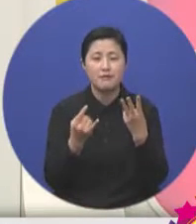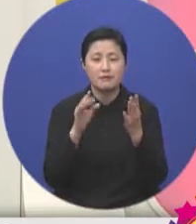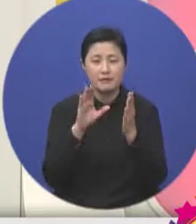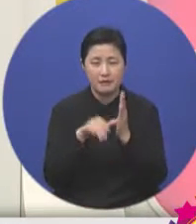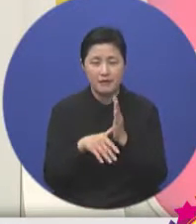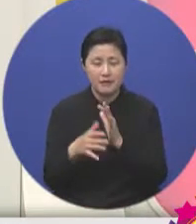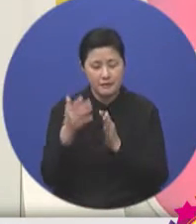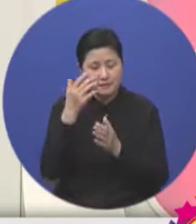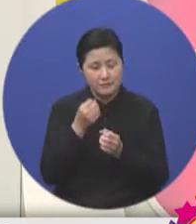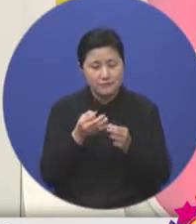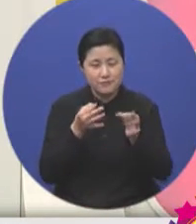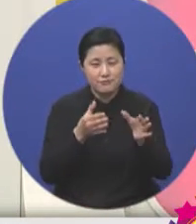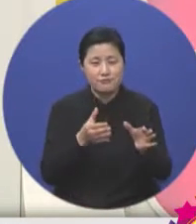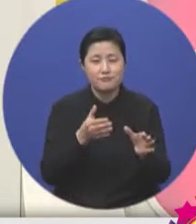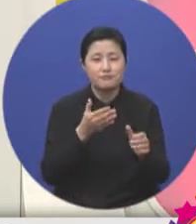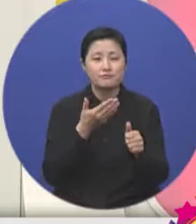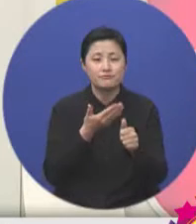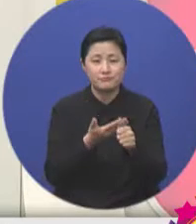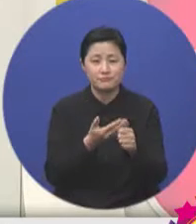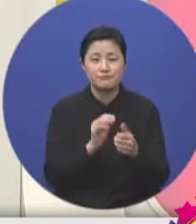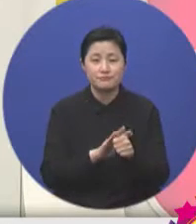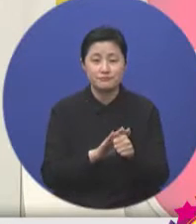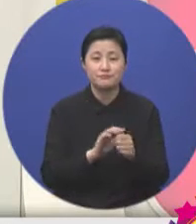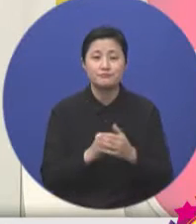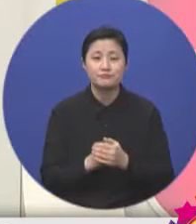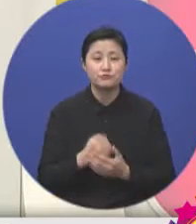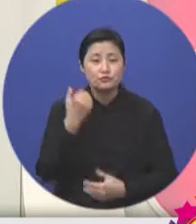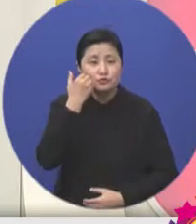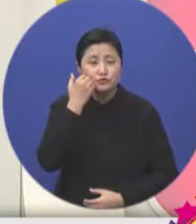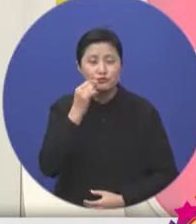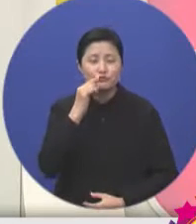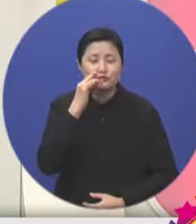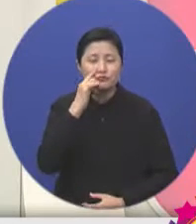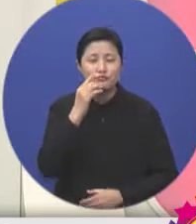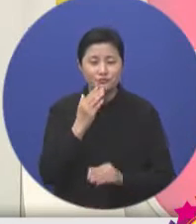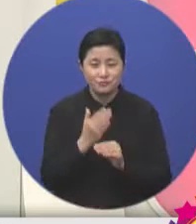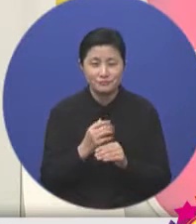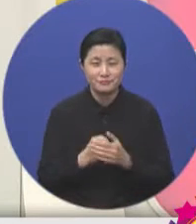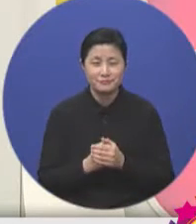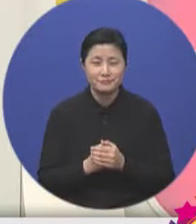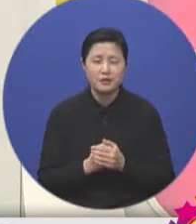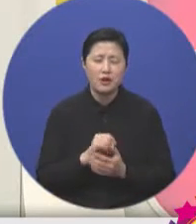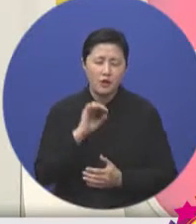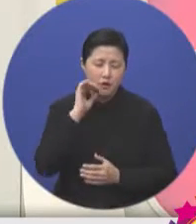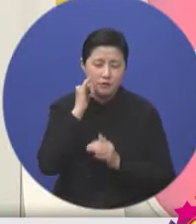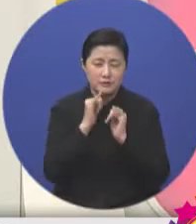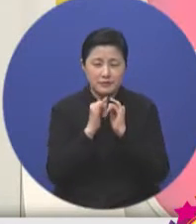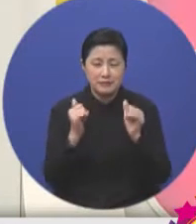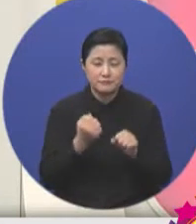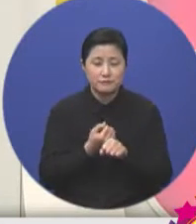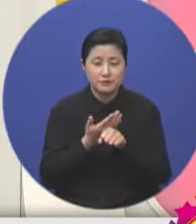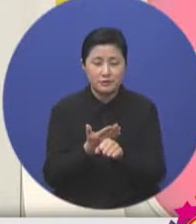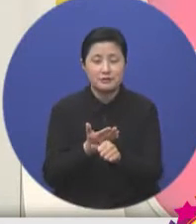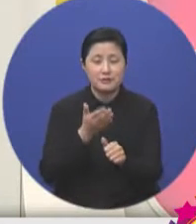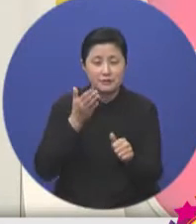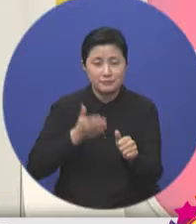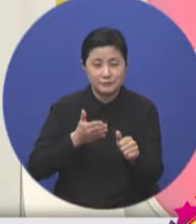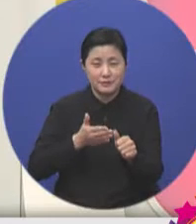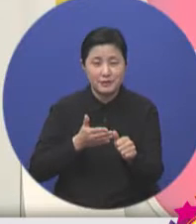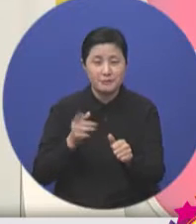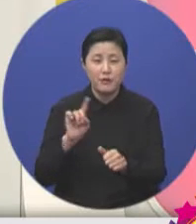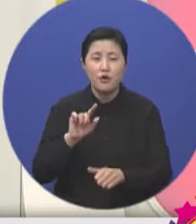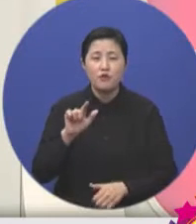세 번째나 기부를 또 하고 있다는데요. 어떤 분인지 참. 그러게요. 여러 어려운 이웃에게 전달해 달라면서